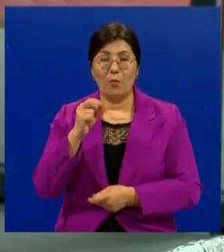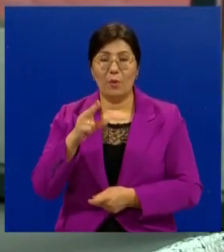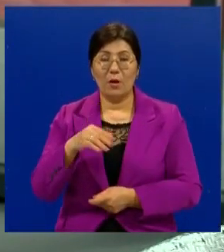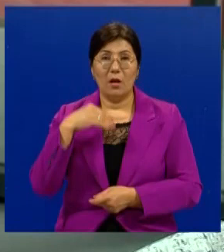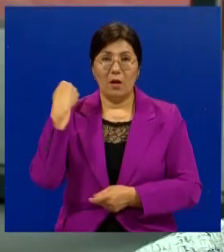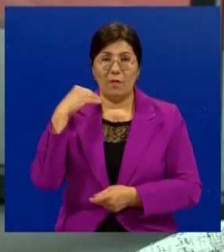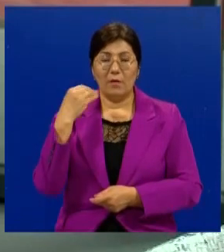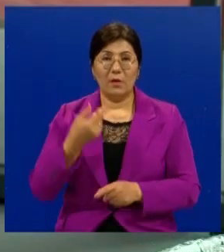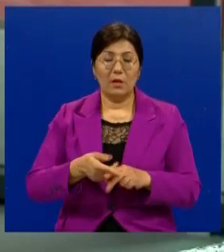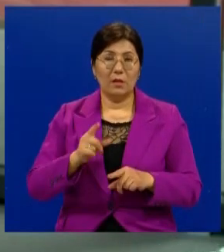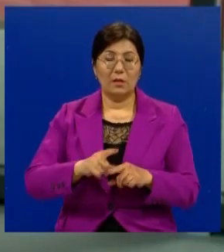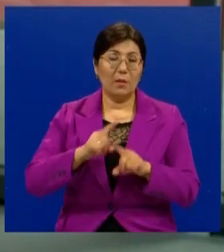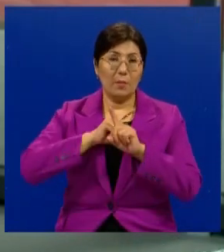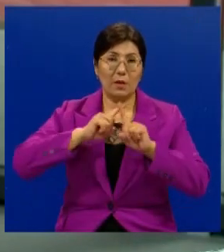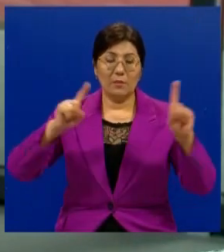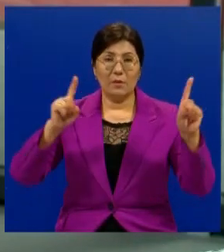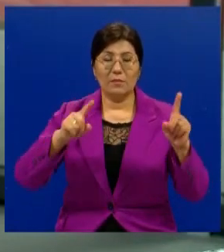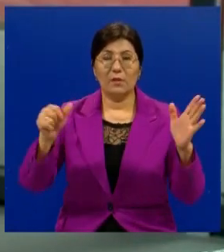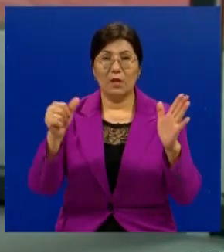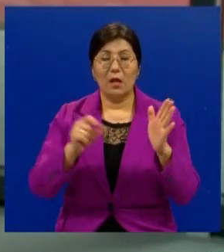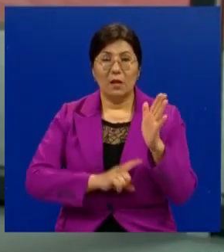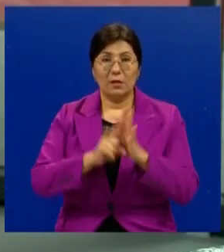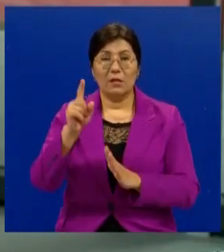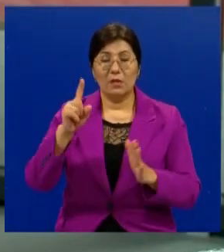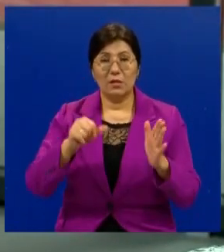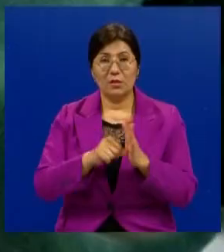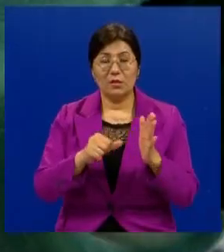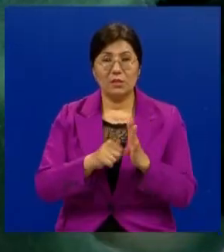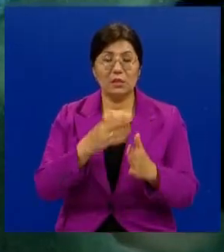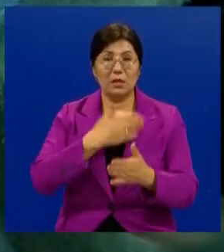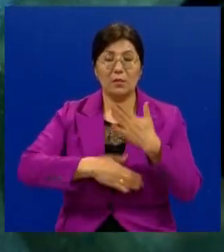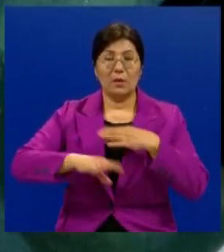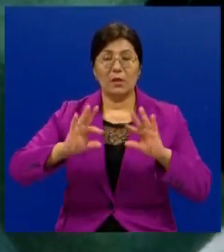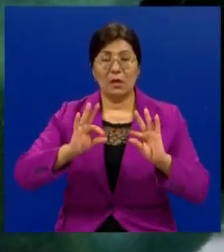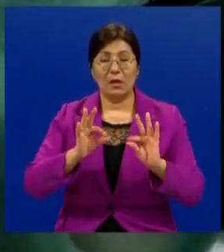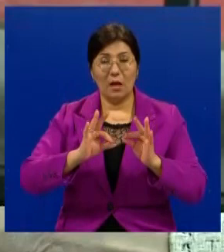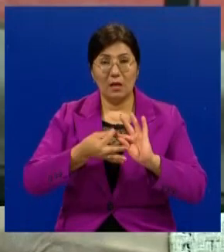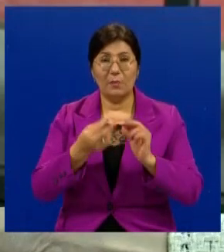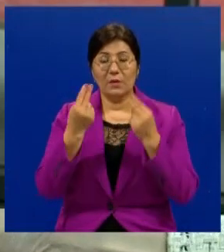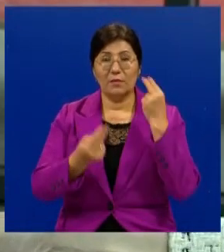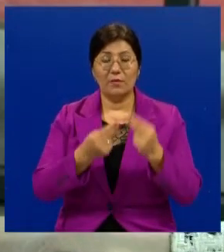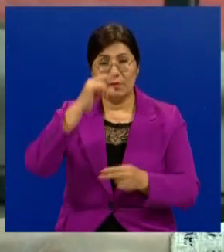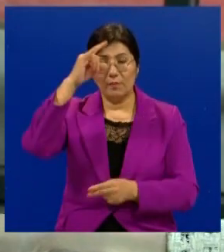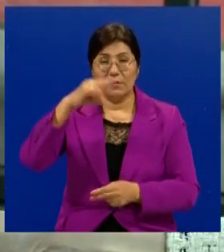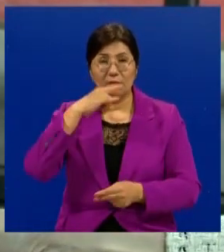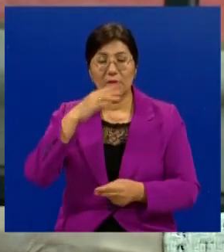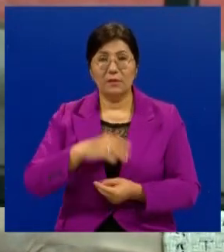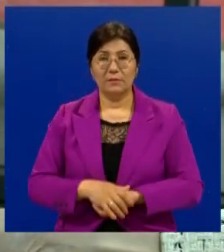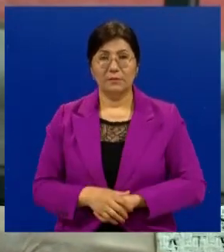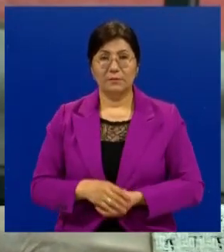Это был замечательный старт 6-х паралимпийских игр Республики Казахстан. Общекомандное мы привезли